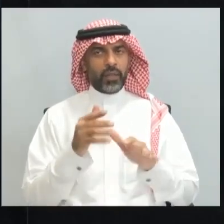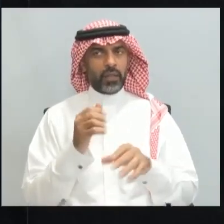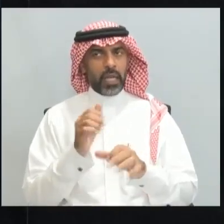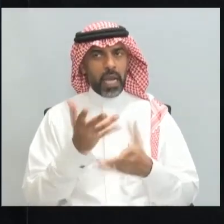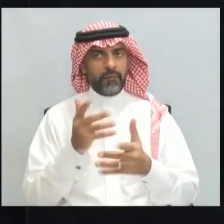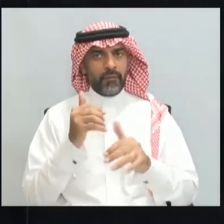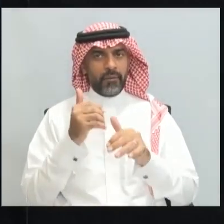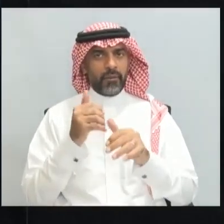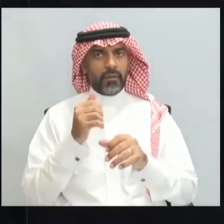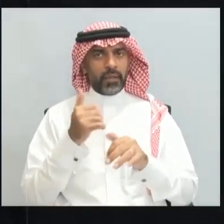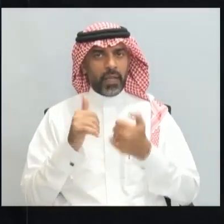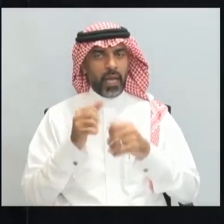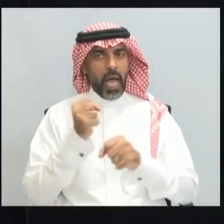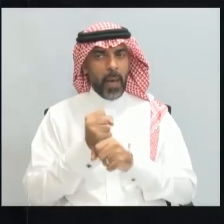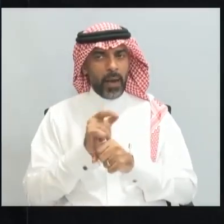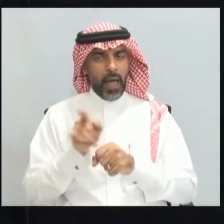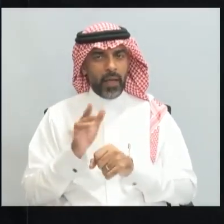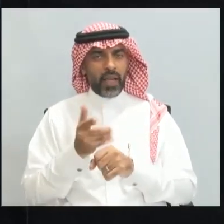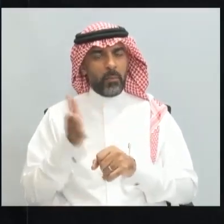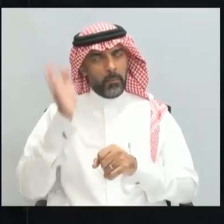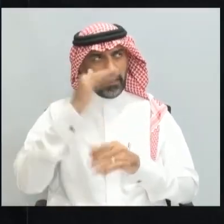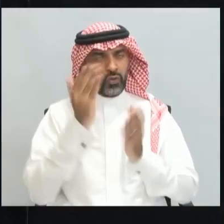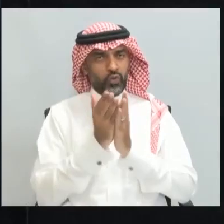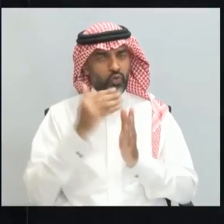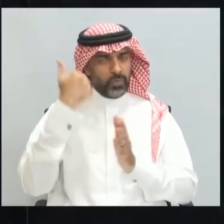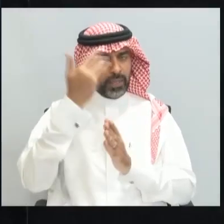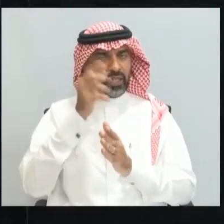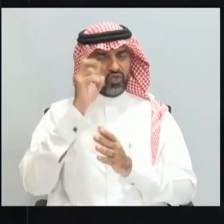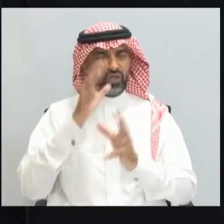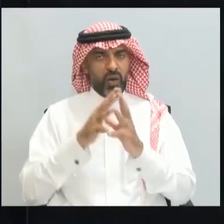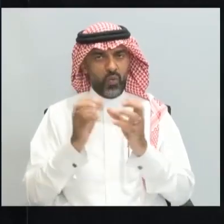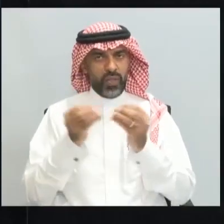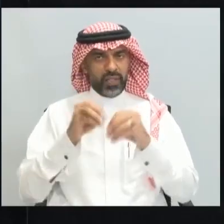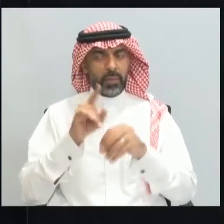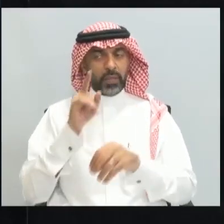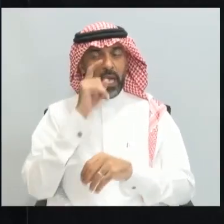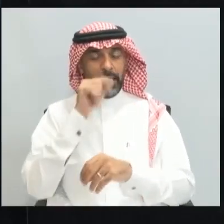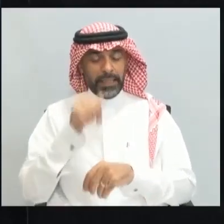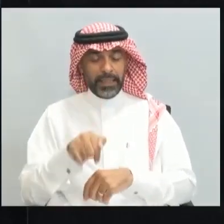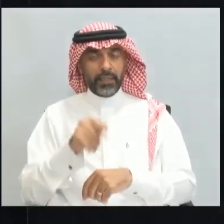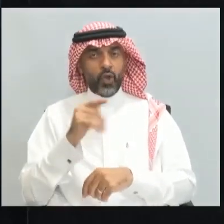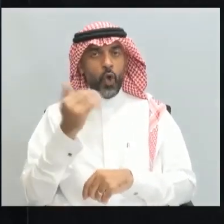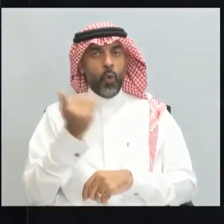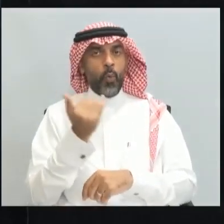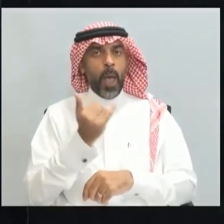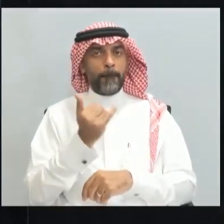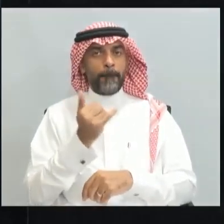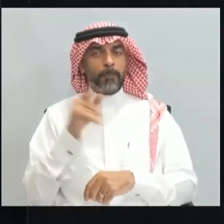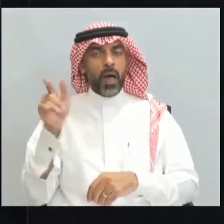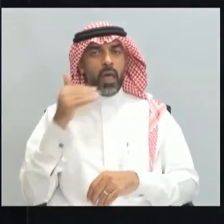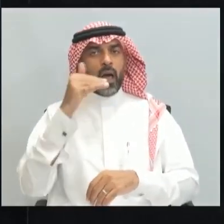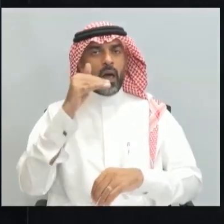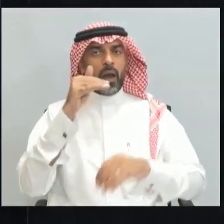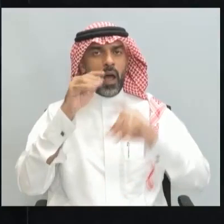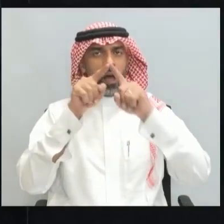القادمه ولكن لابد ان نعرف ان اهميه الخرائط تاتي اهميتها من خلال استخدامها